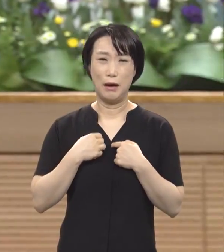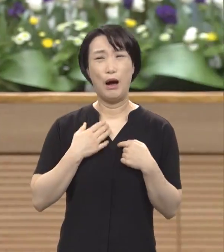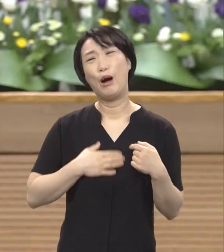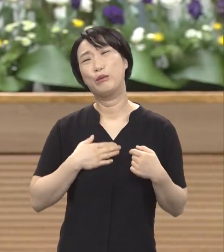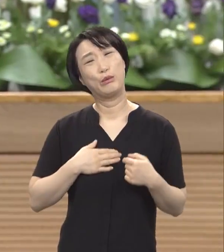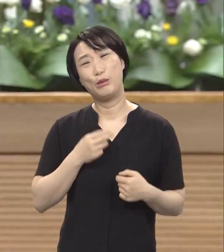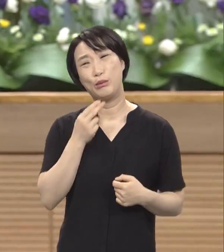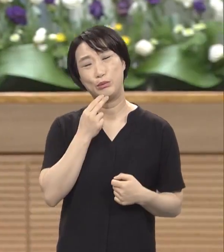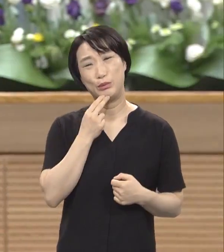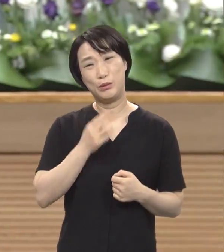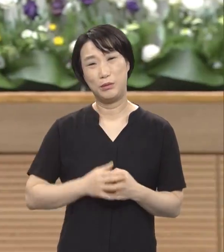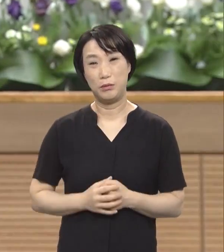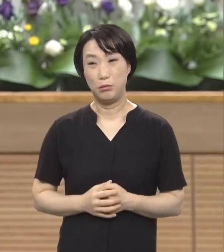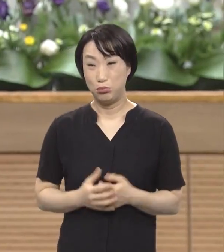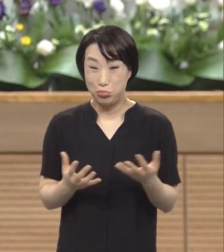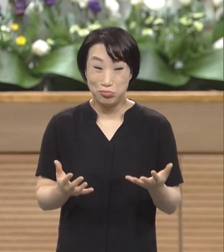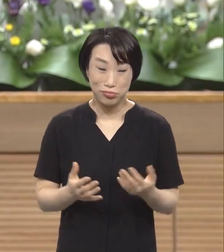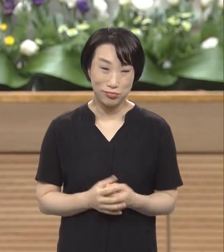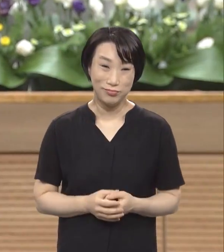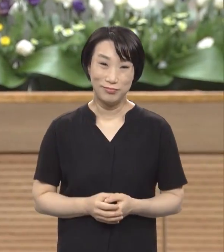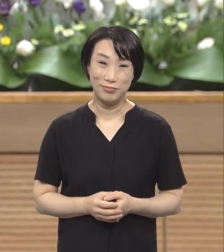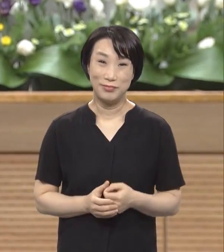없어. 뭐 뻔하잖아.